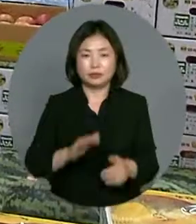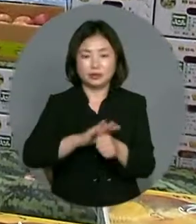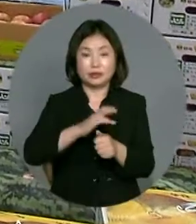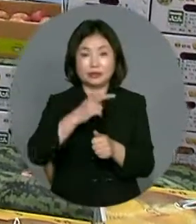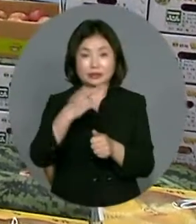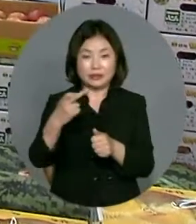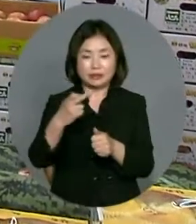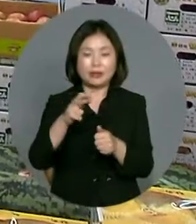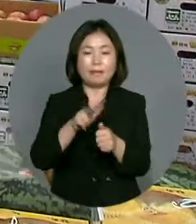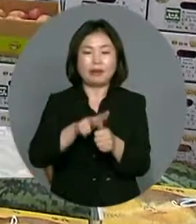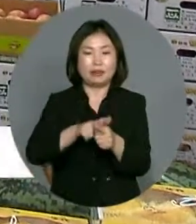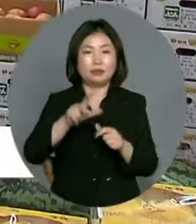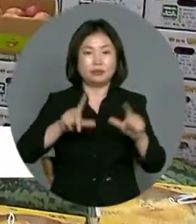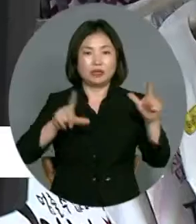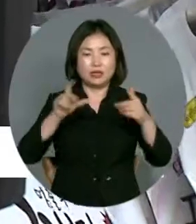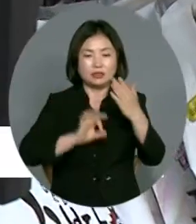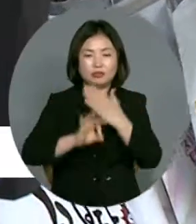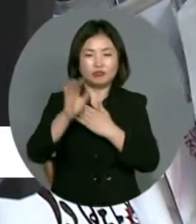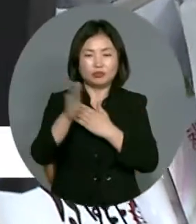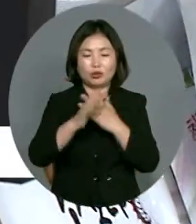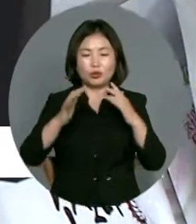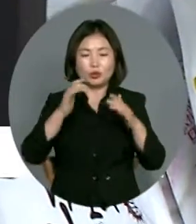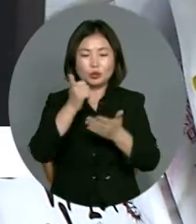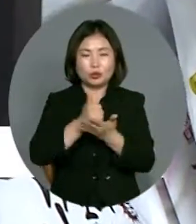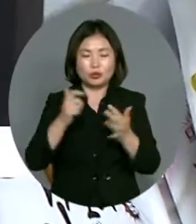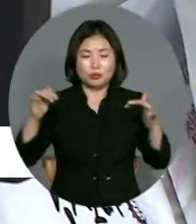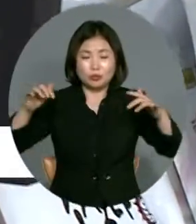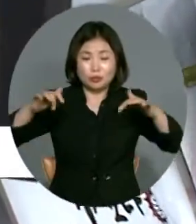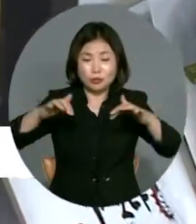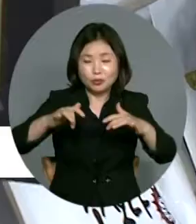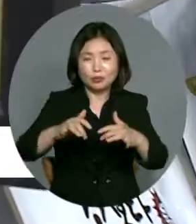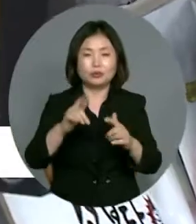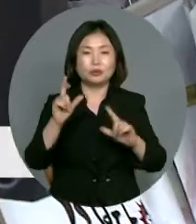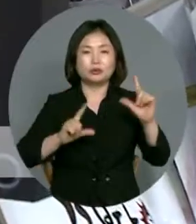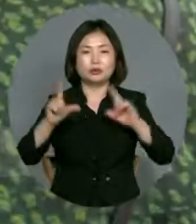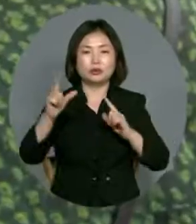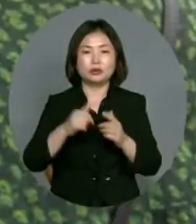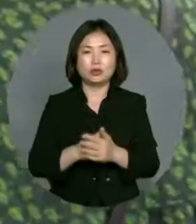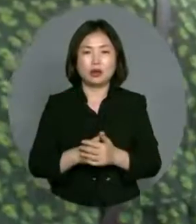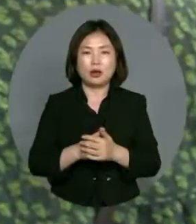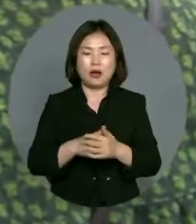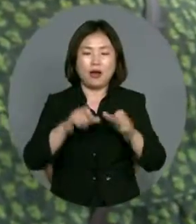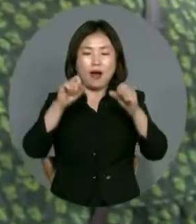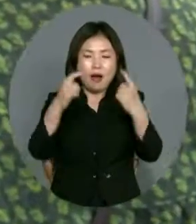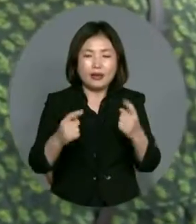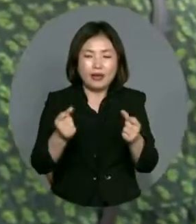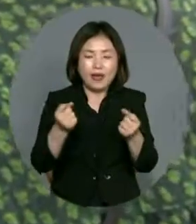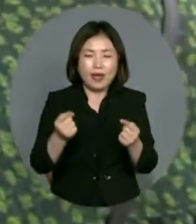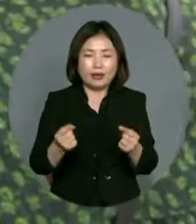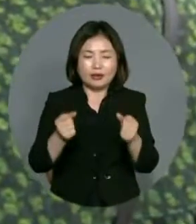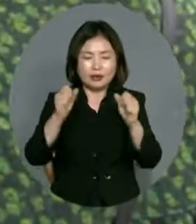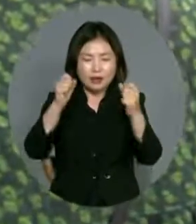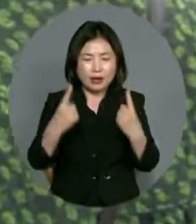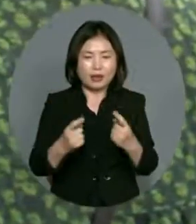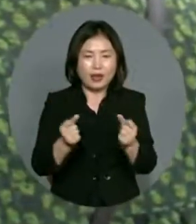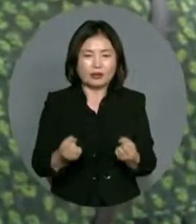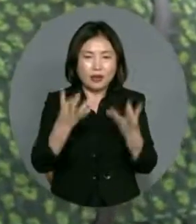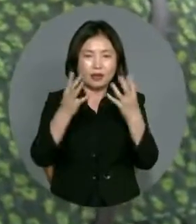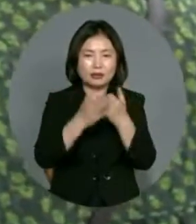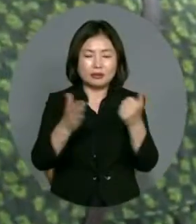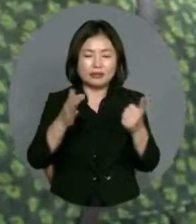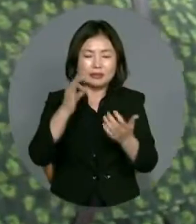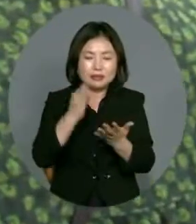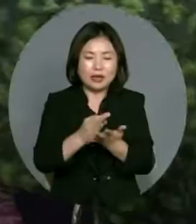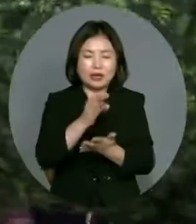경산의 한 동네마트에 아침부터 손님들로 북적입니다. 업체가 반짝 할인 행사를 열자 조금이라도